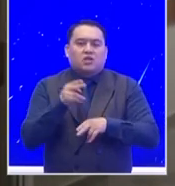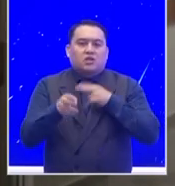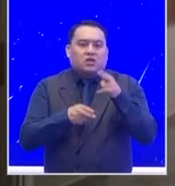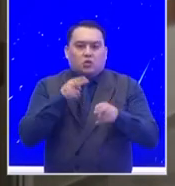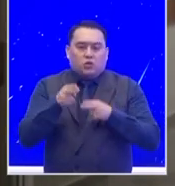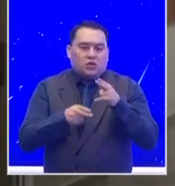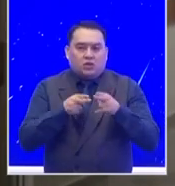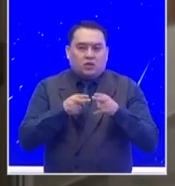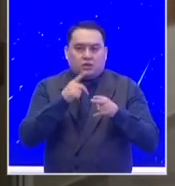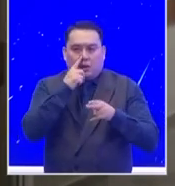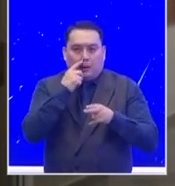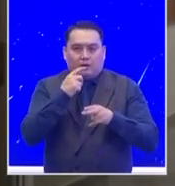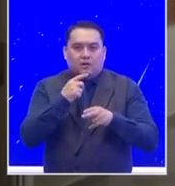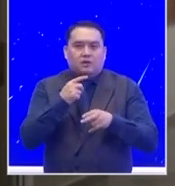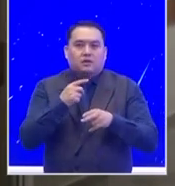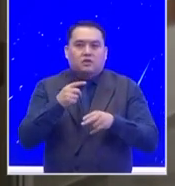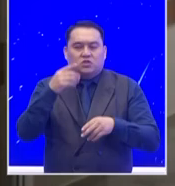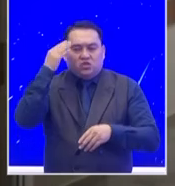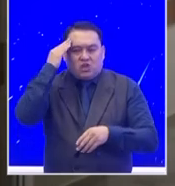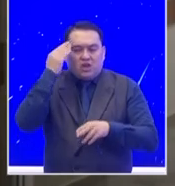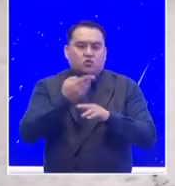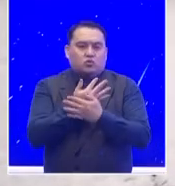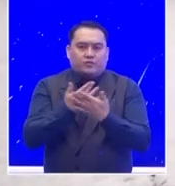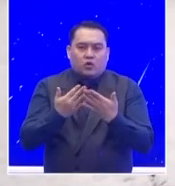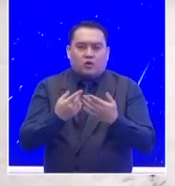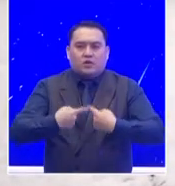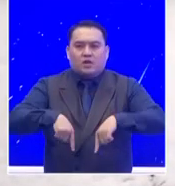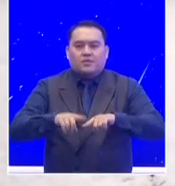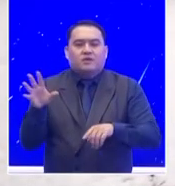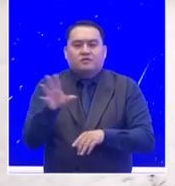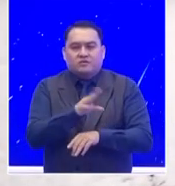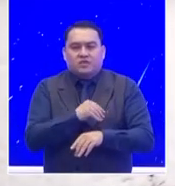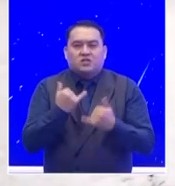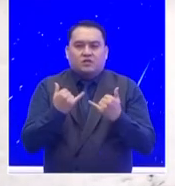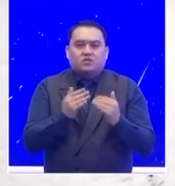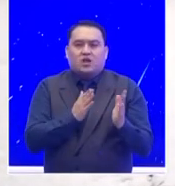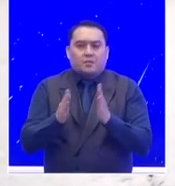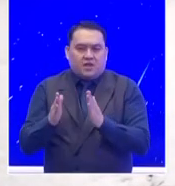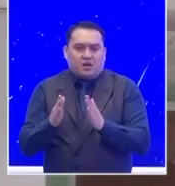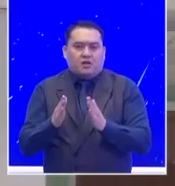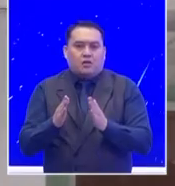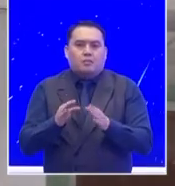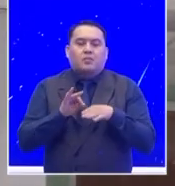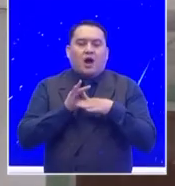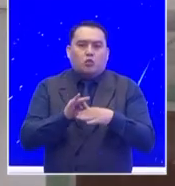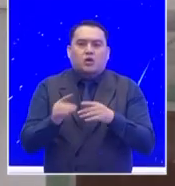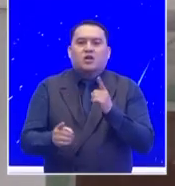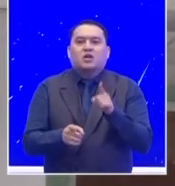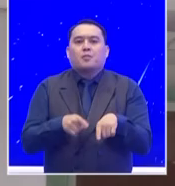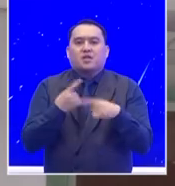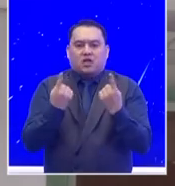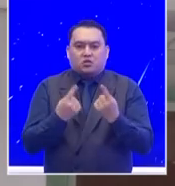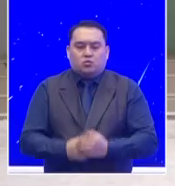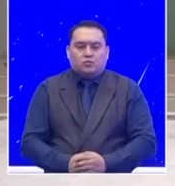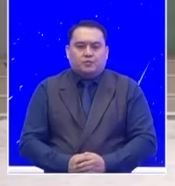хирургическом, травматологическом, нейрохирургическом, челюстно-лицевых отделениях. Сейчас все пациенты находятся в стабильном состоянии и проходят реабилитацию.